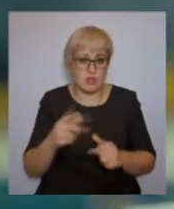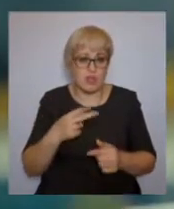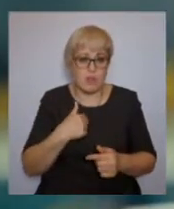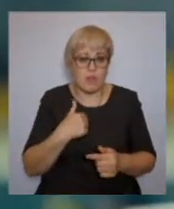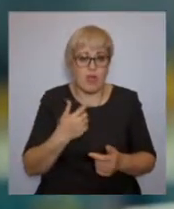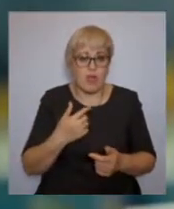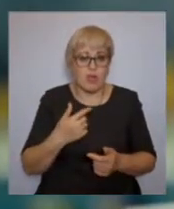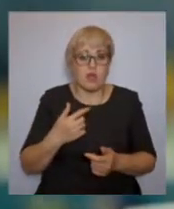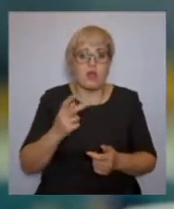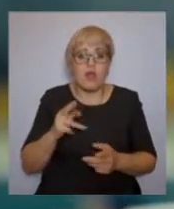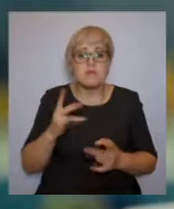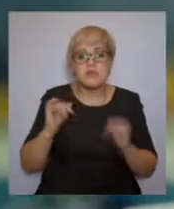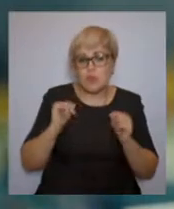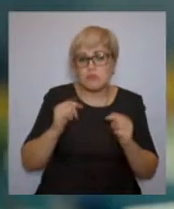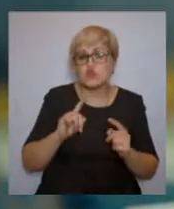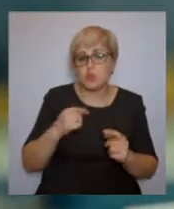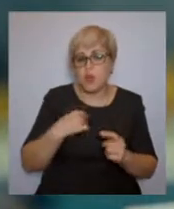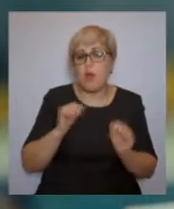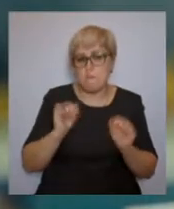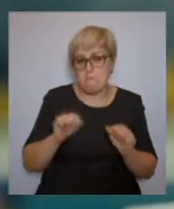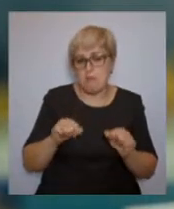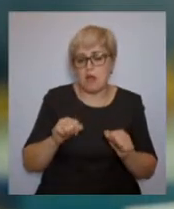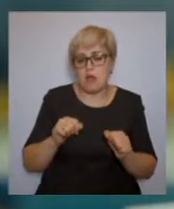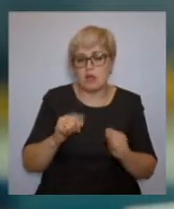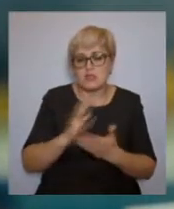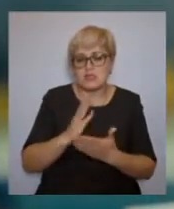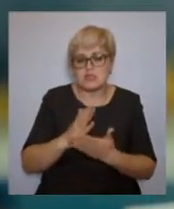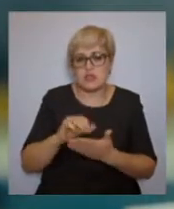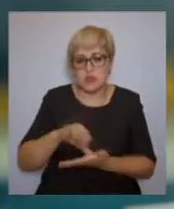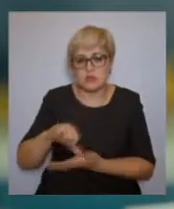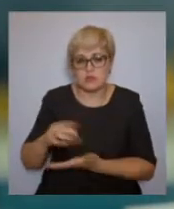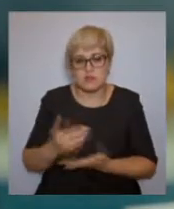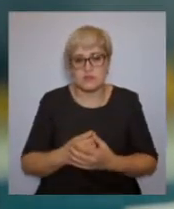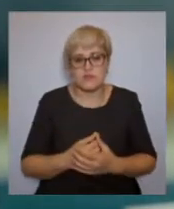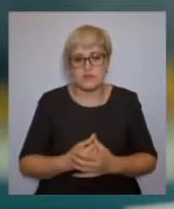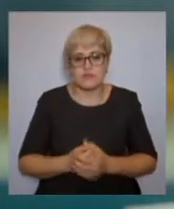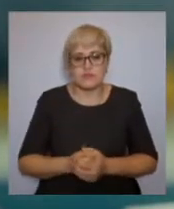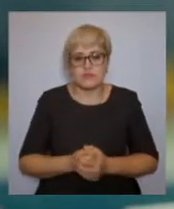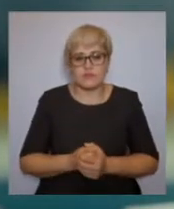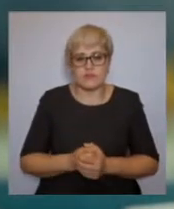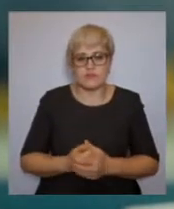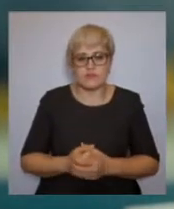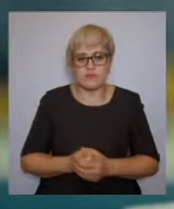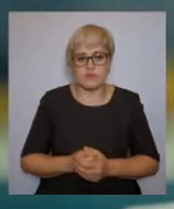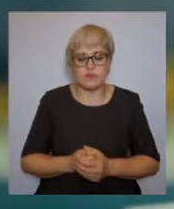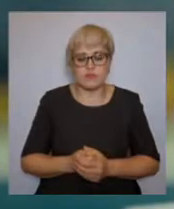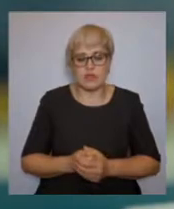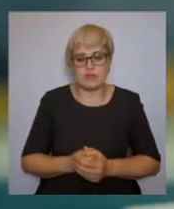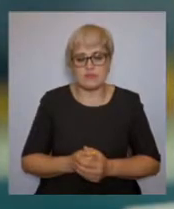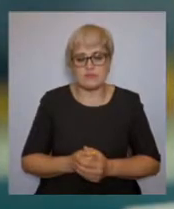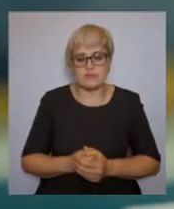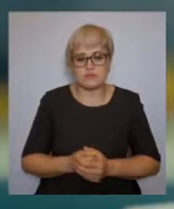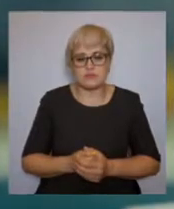реализовал а саму себя не она а именно меня когда спортсменки чтобы я могла